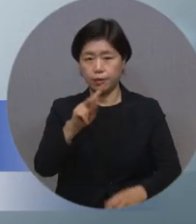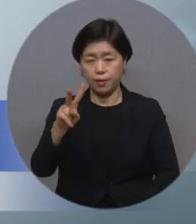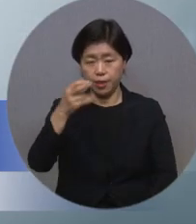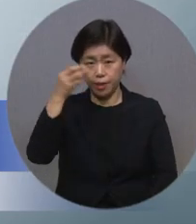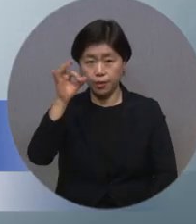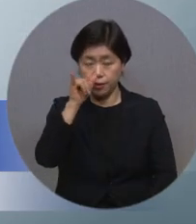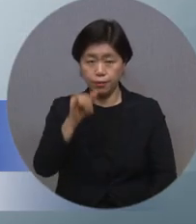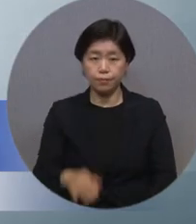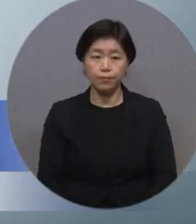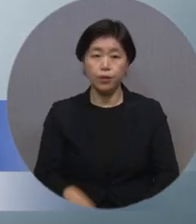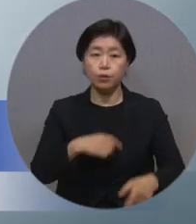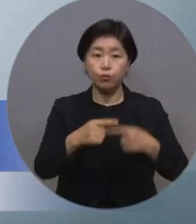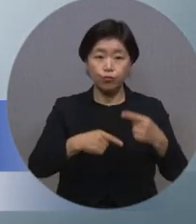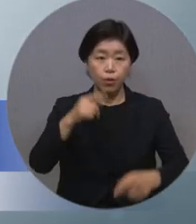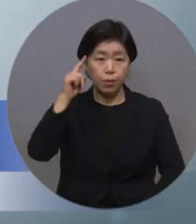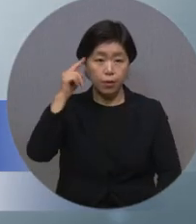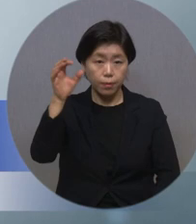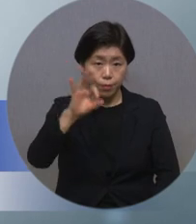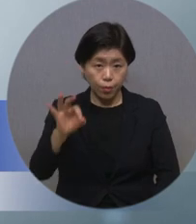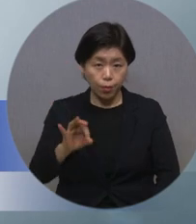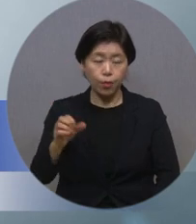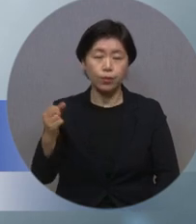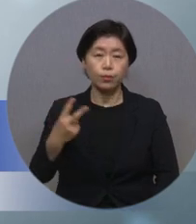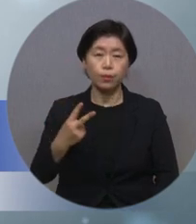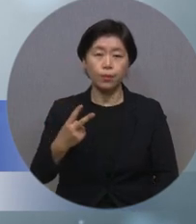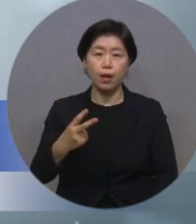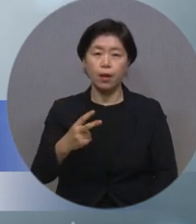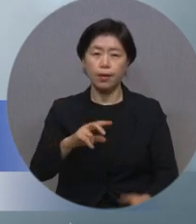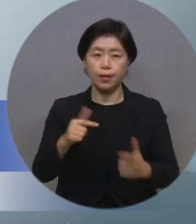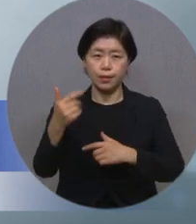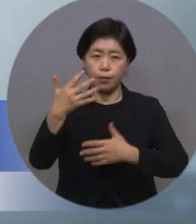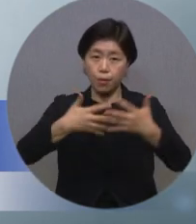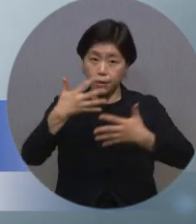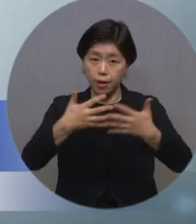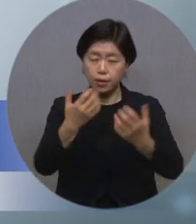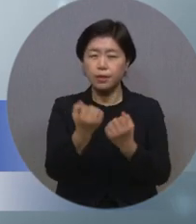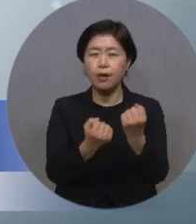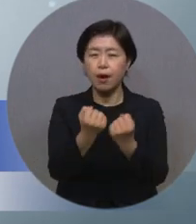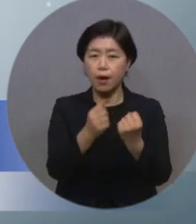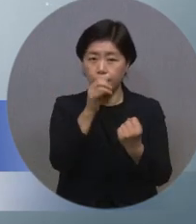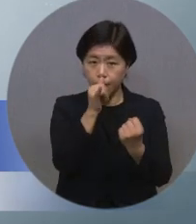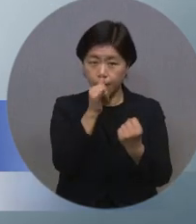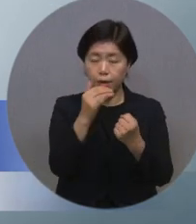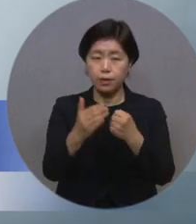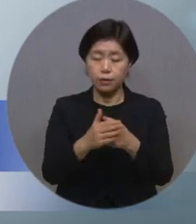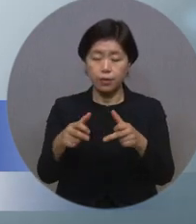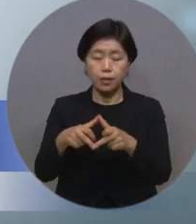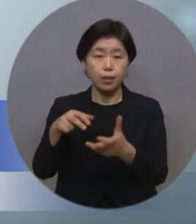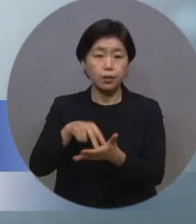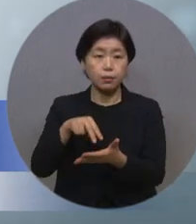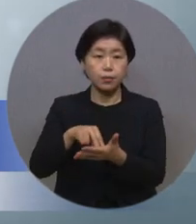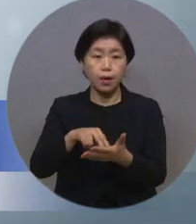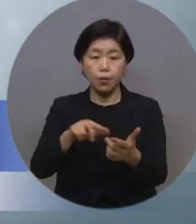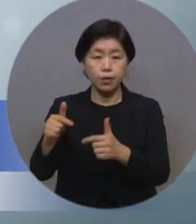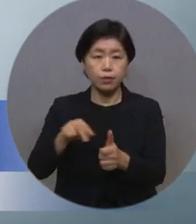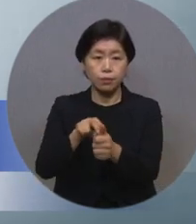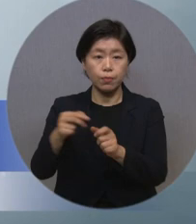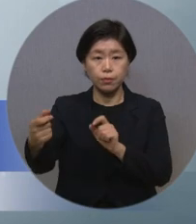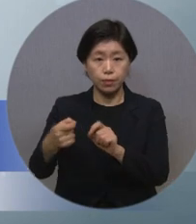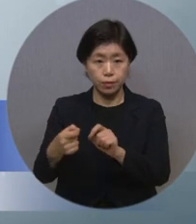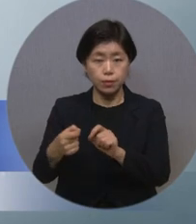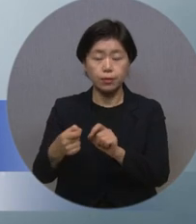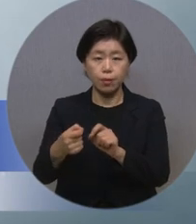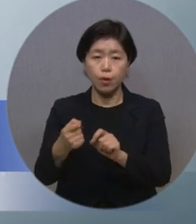수어 자막은 물론 화면 해설 방송을 통해이 장애인의 방송 정보 접근권의 노력하고 있는